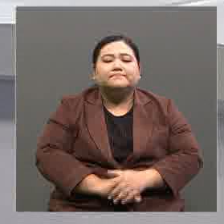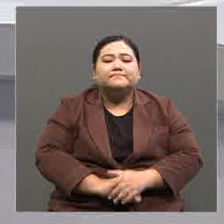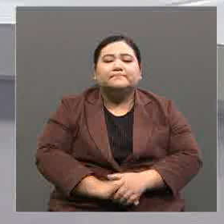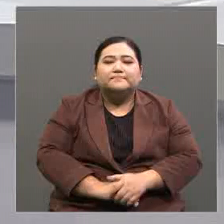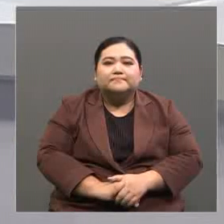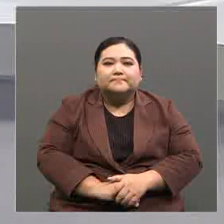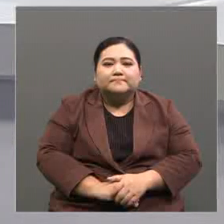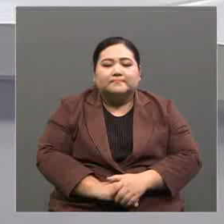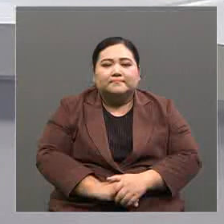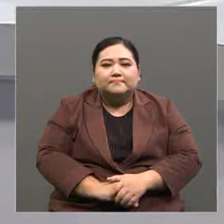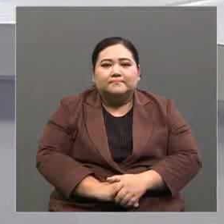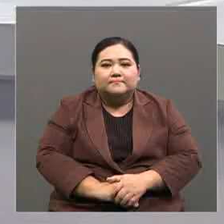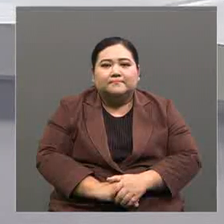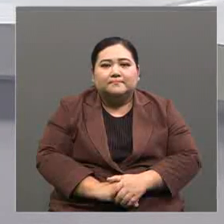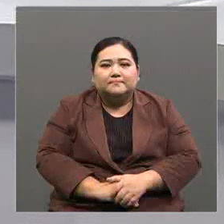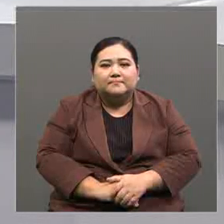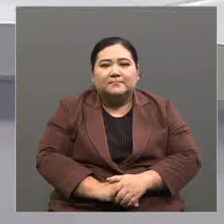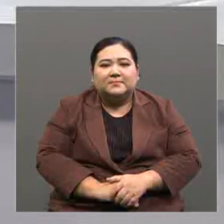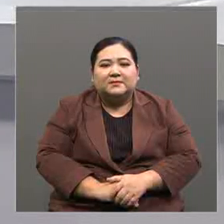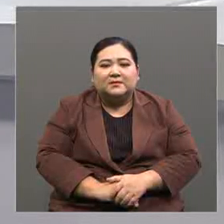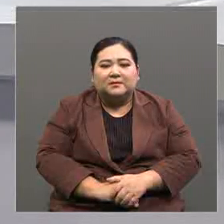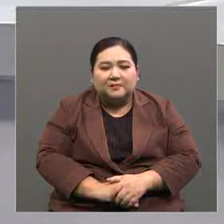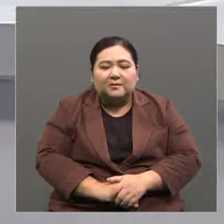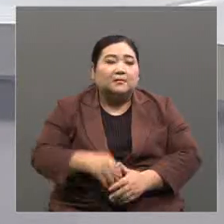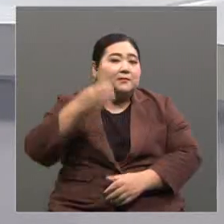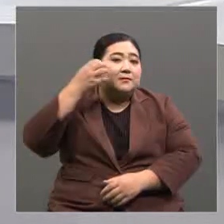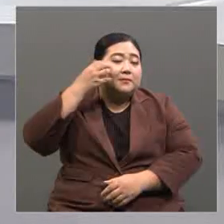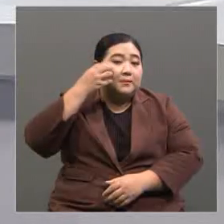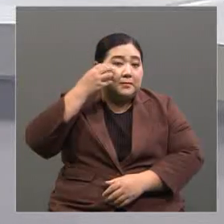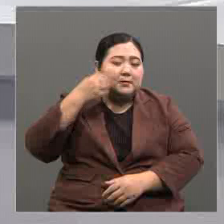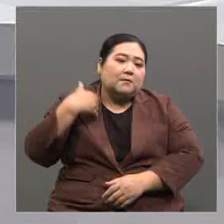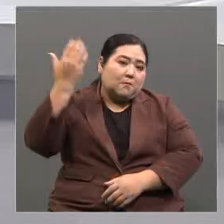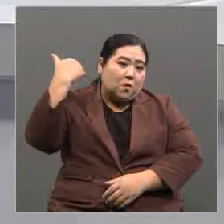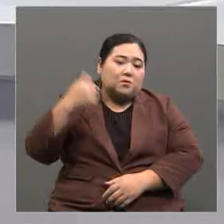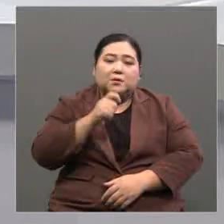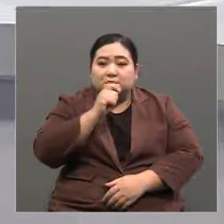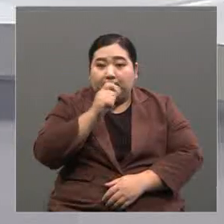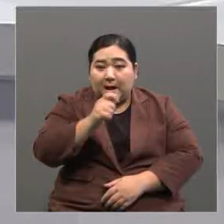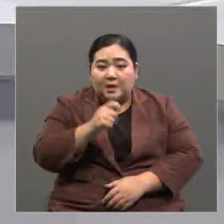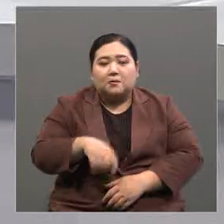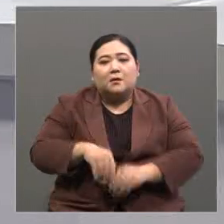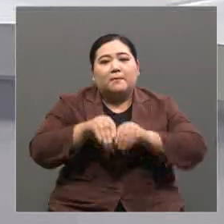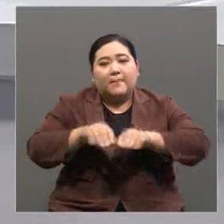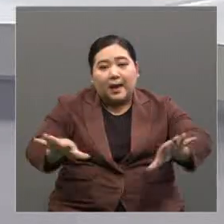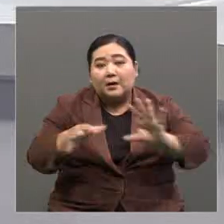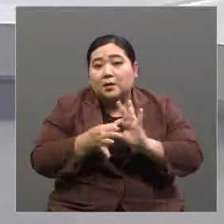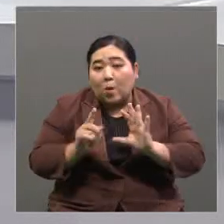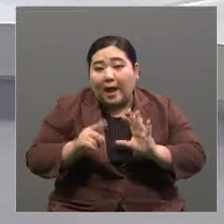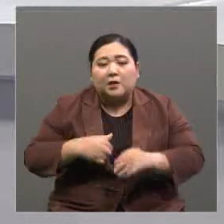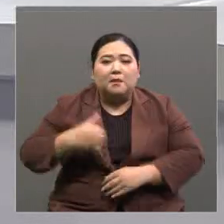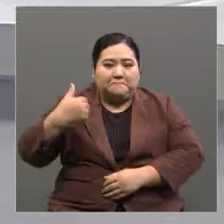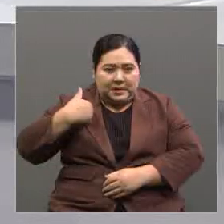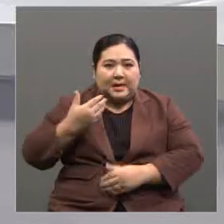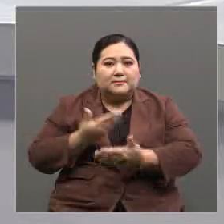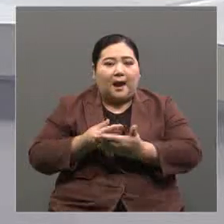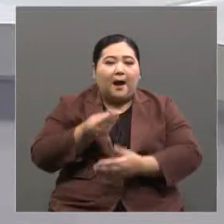และจากกรณีที่รองผู้บัญชาการตำรวจแห่งชาตินะคะหรือว่าบิ๊กโจ๊กเนี่ยได้ไปให้สัมภาษณ์กับสื่อมวลชนกรณีที่ว่าตนเองมีการจ่ายเงิน